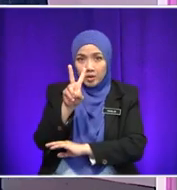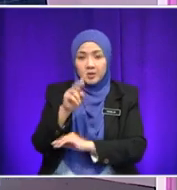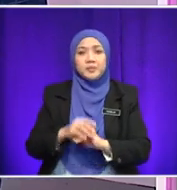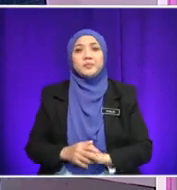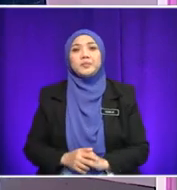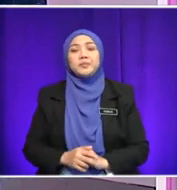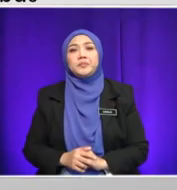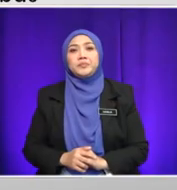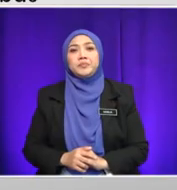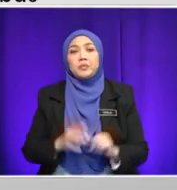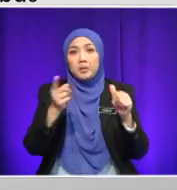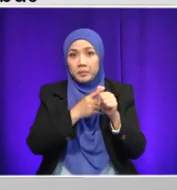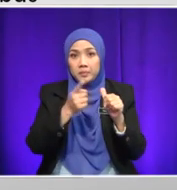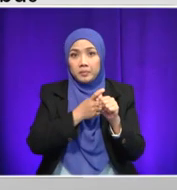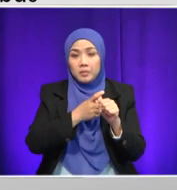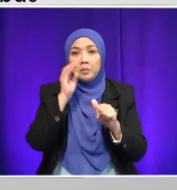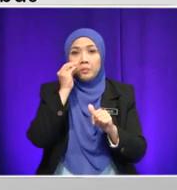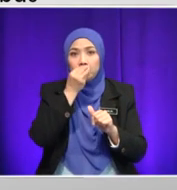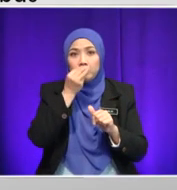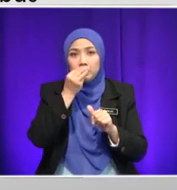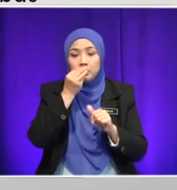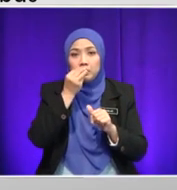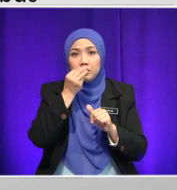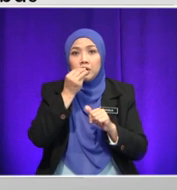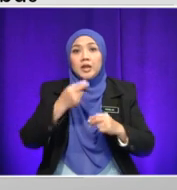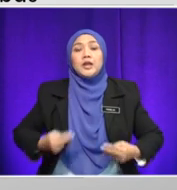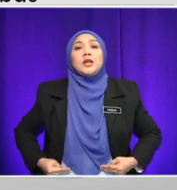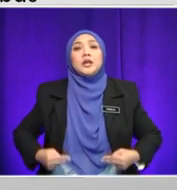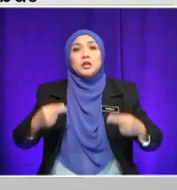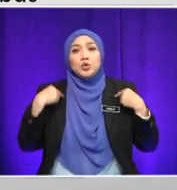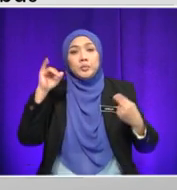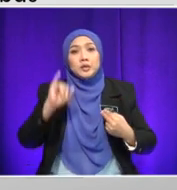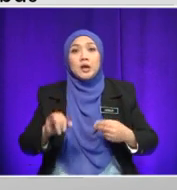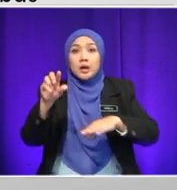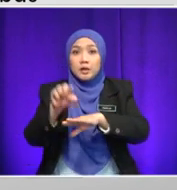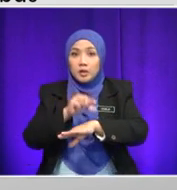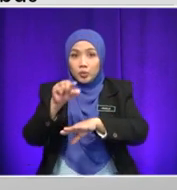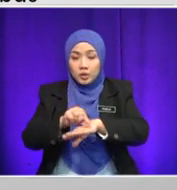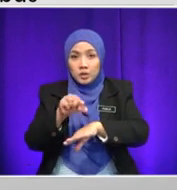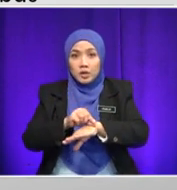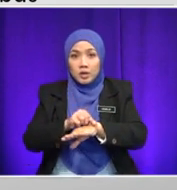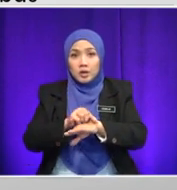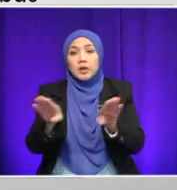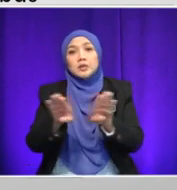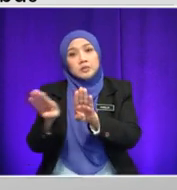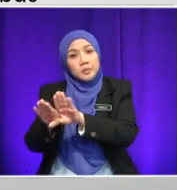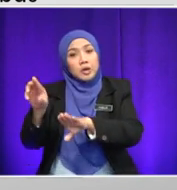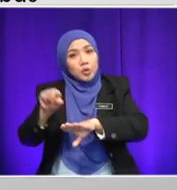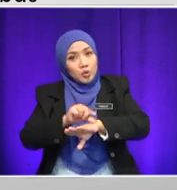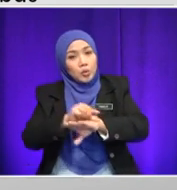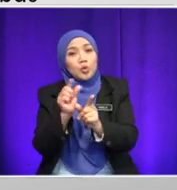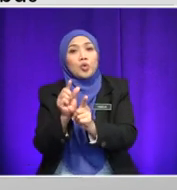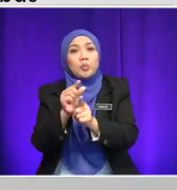kita beri yang pertama ialah bunga segar ya lah bunga hidup yang digunakan sebagai gubahan bunga segar secara